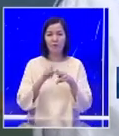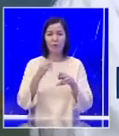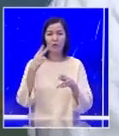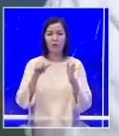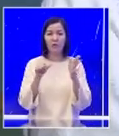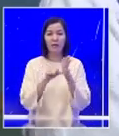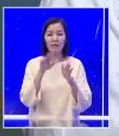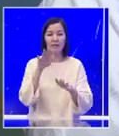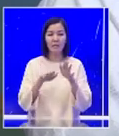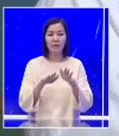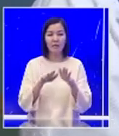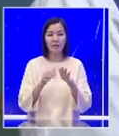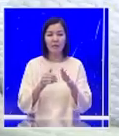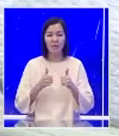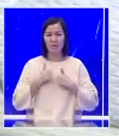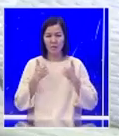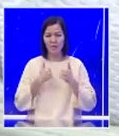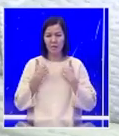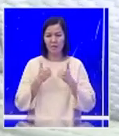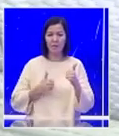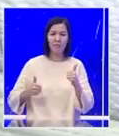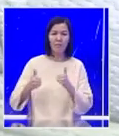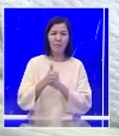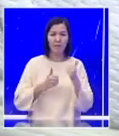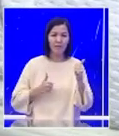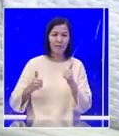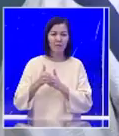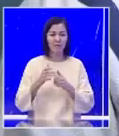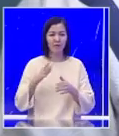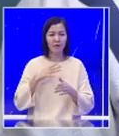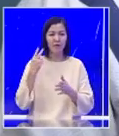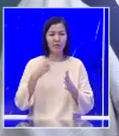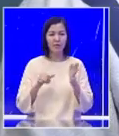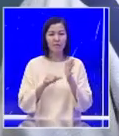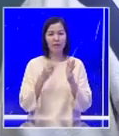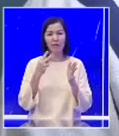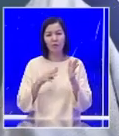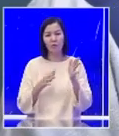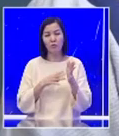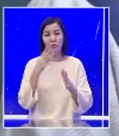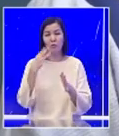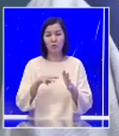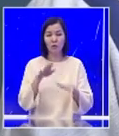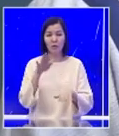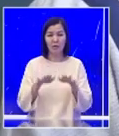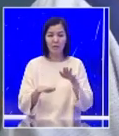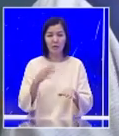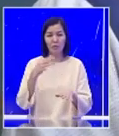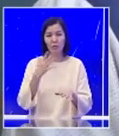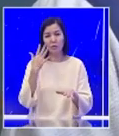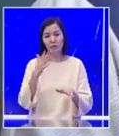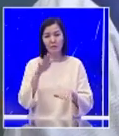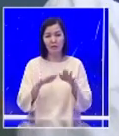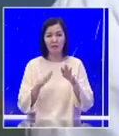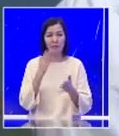килограммда, бұлар бірінен бірі асып кетті, 26 килограммдықта жақсы көрсететін балалар бар. 29 килограммдықта, 35 килограммдықта